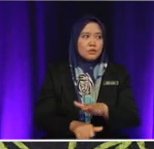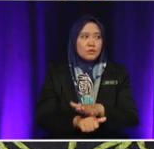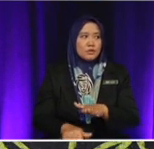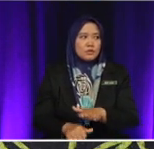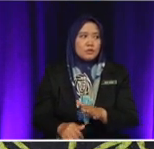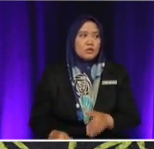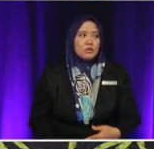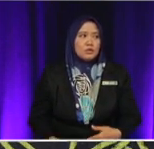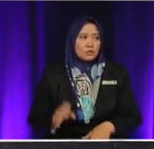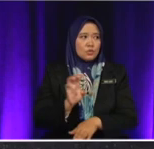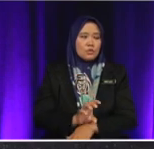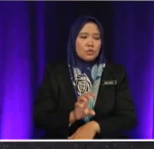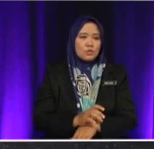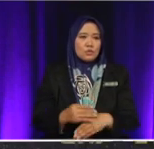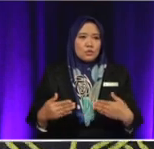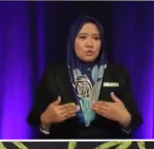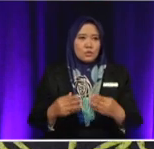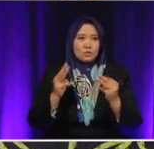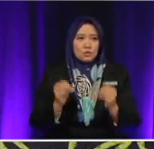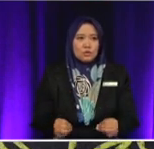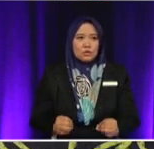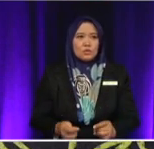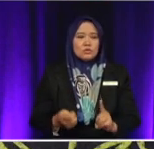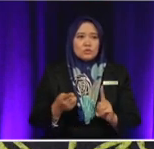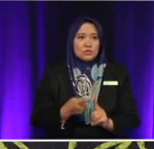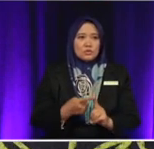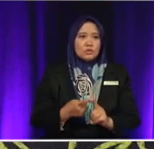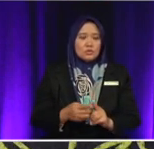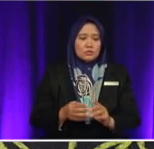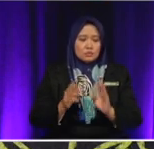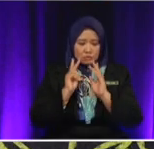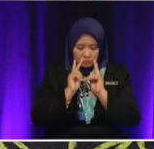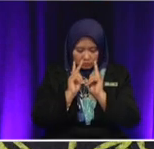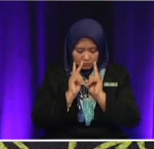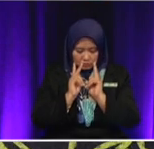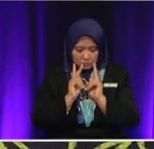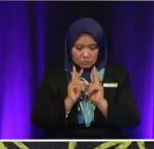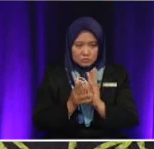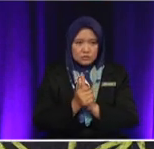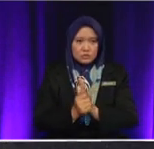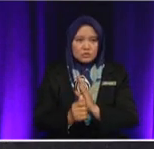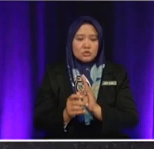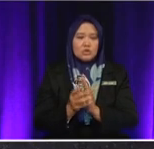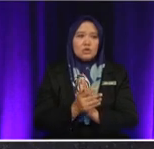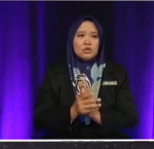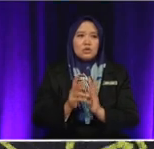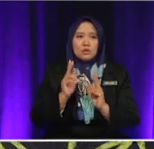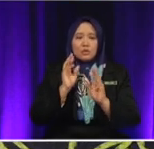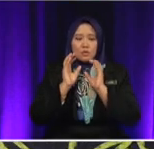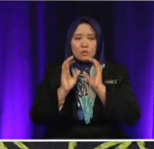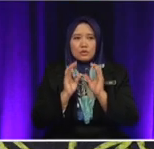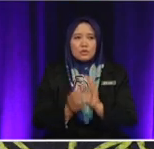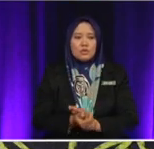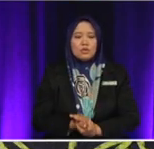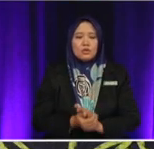hubungan manusia, iaitu kemahiran komunikasi, wujudkan jaringan, kemahiran kepimpinan dan